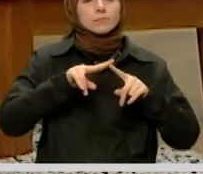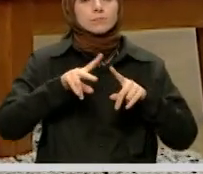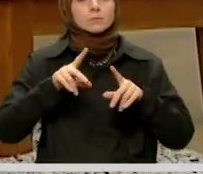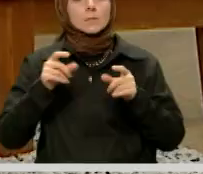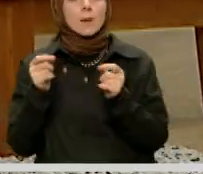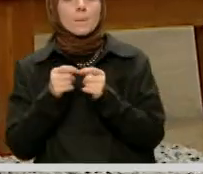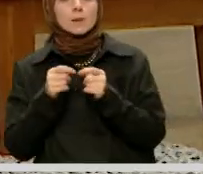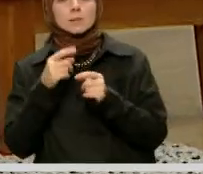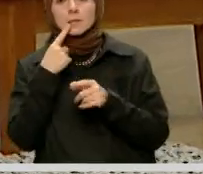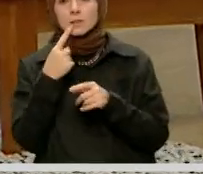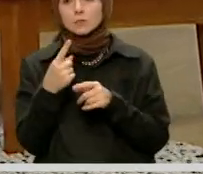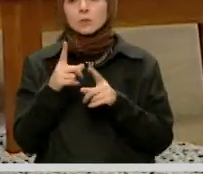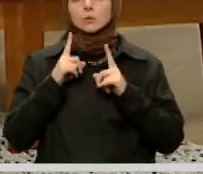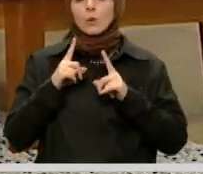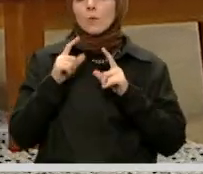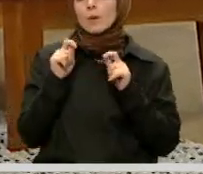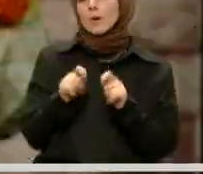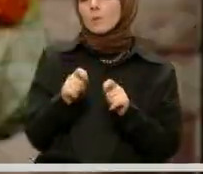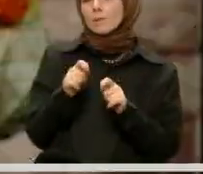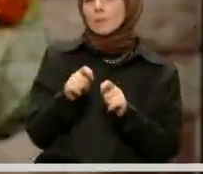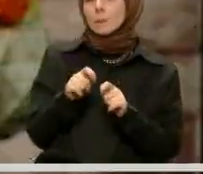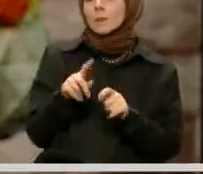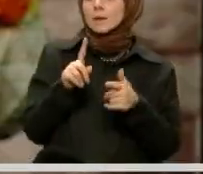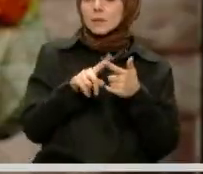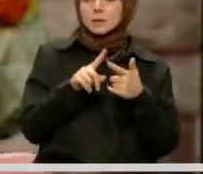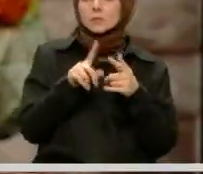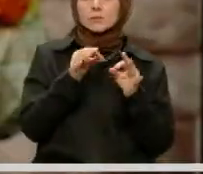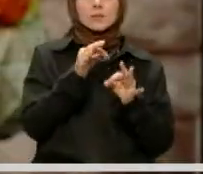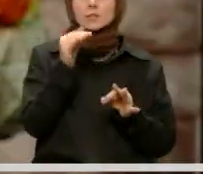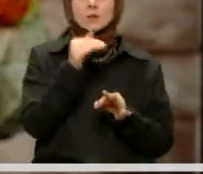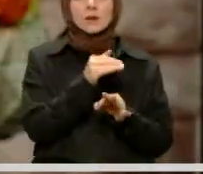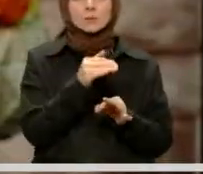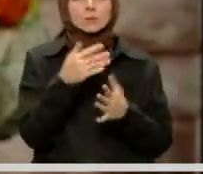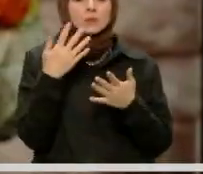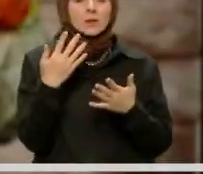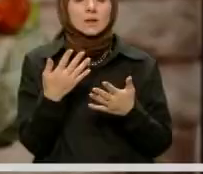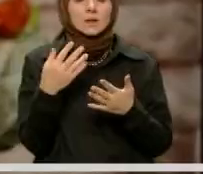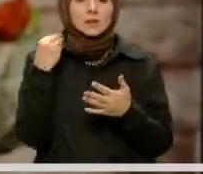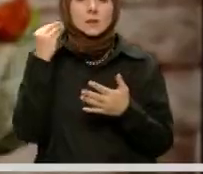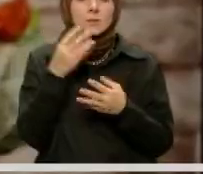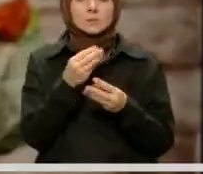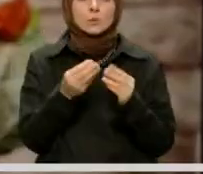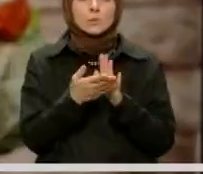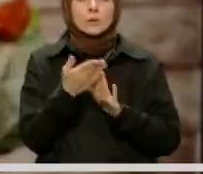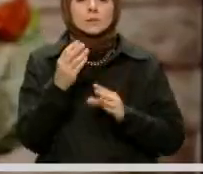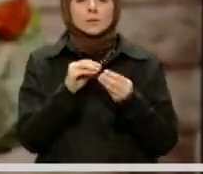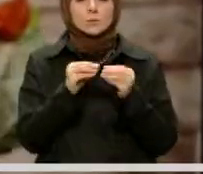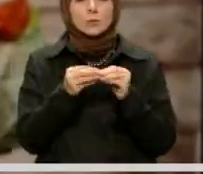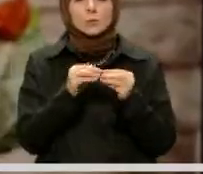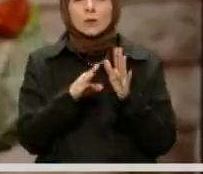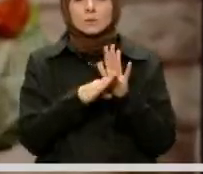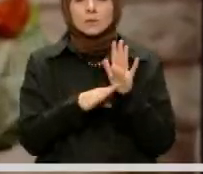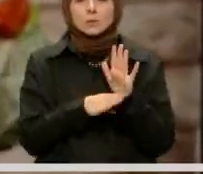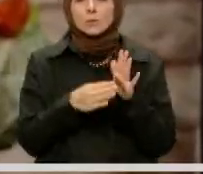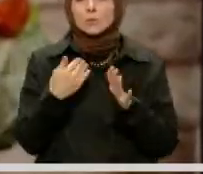et. O gitmiş. İkinci bir şahıs gelmiş. Ey imam, çok sıkıntı çekiyorum, geçim sıkıntısı çekiyorum. Bana